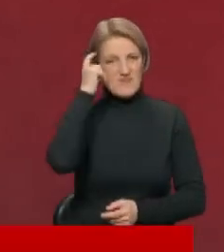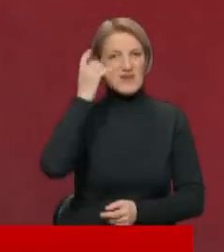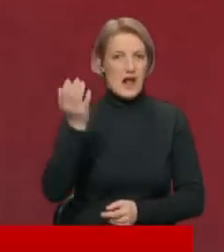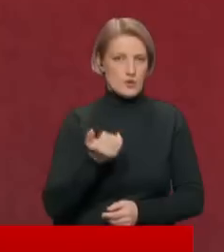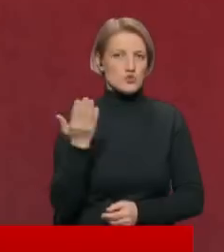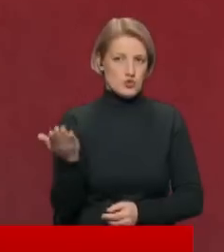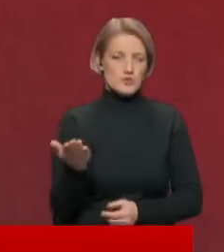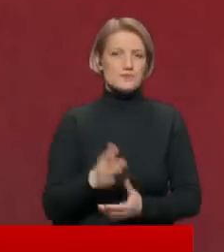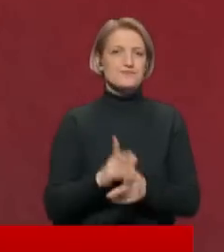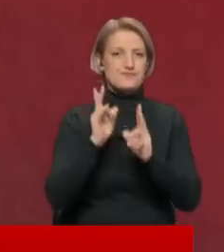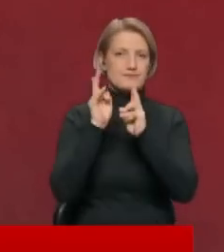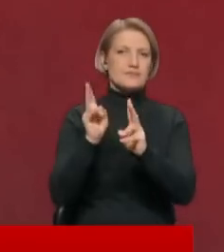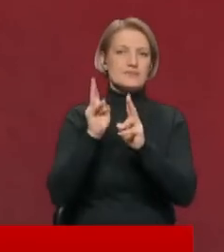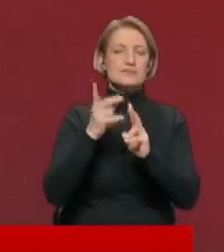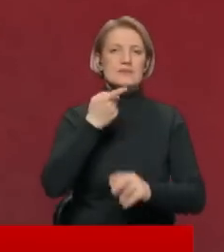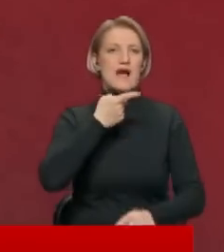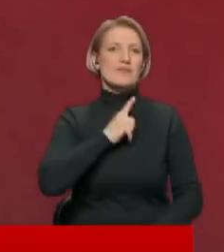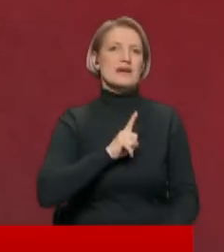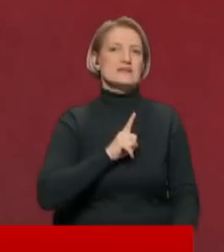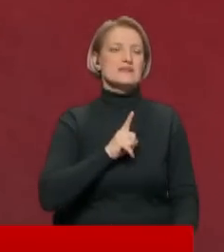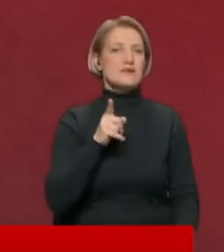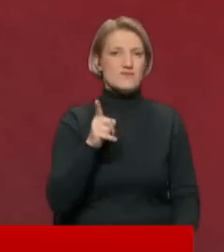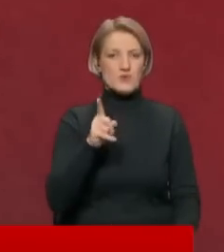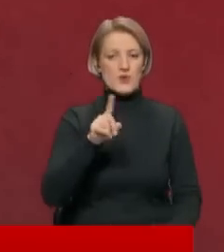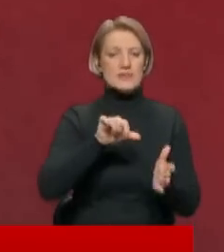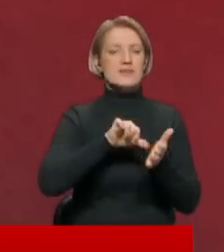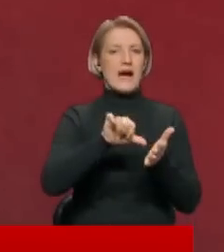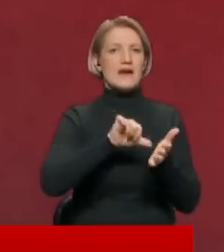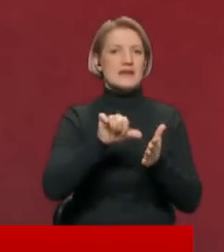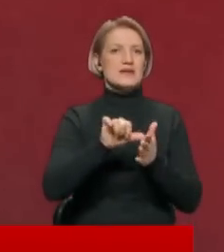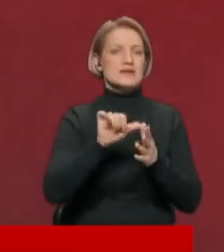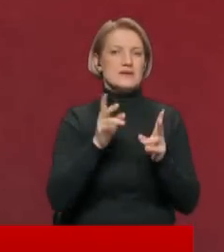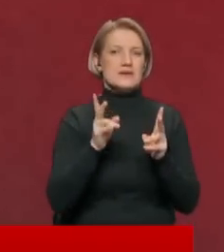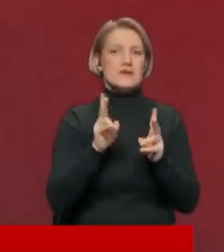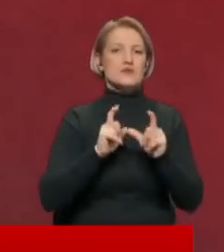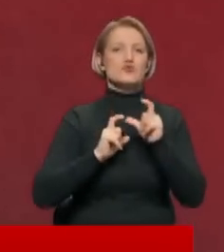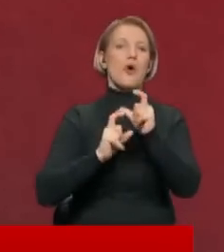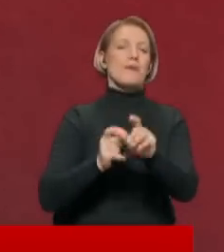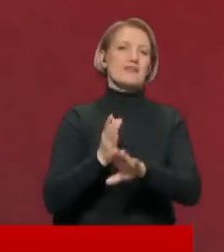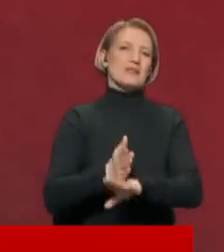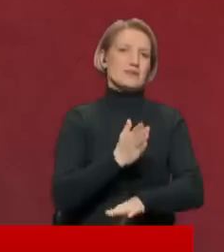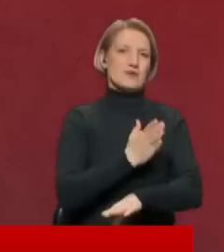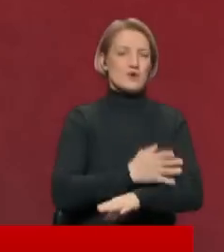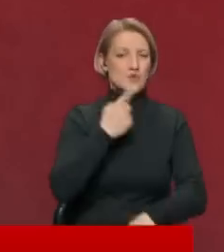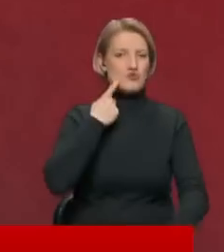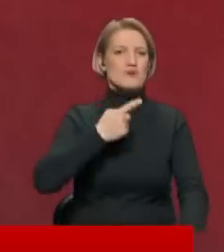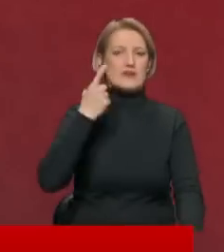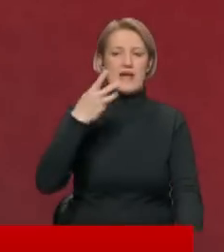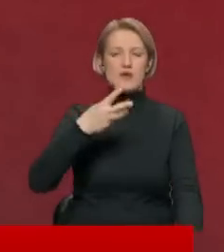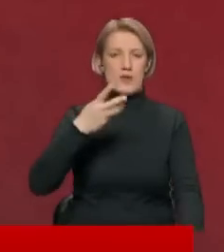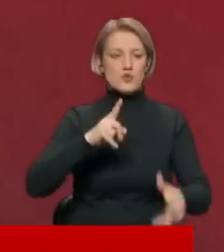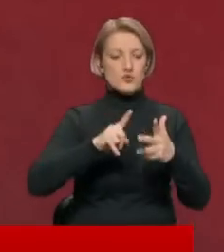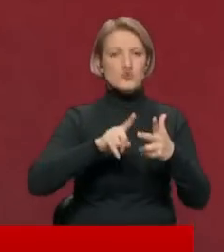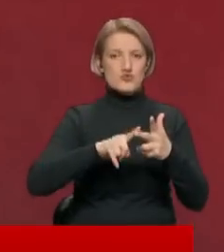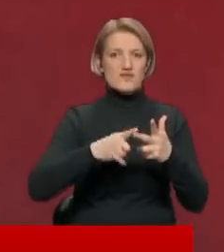alıyorsunuzdur sizin adınızın ve onun takviminin ne zaman olacağını sormadan önce Cumhurbaşkanı Erdoğan üçüncü kez